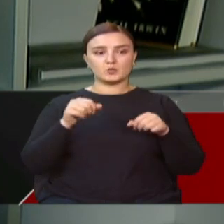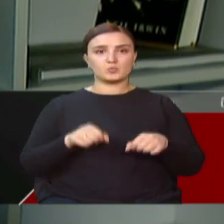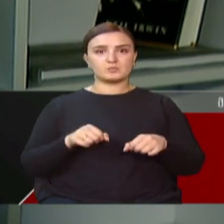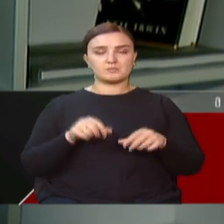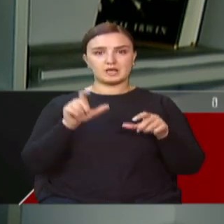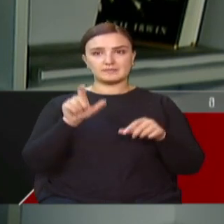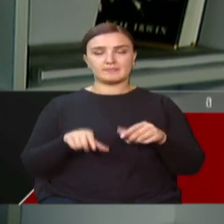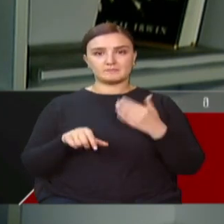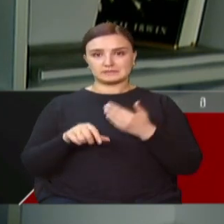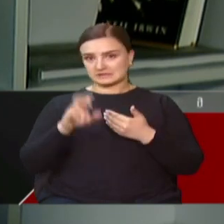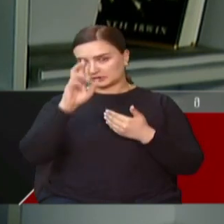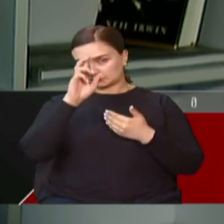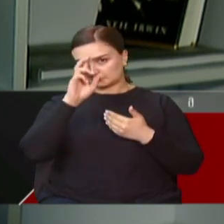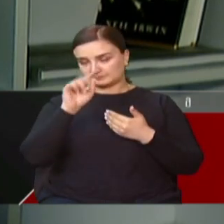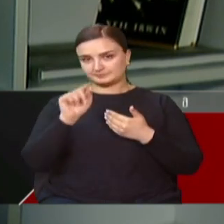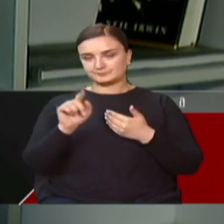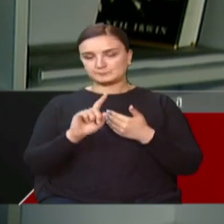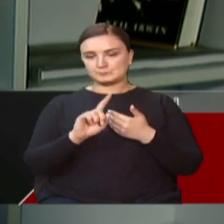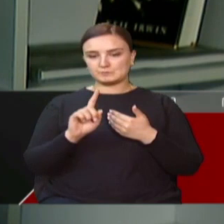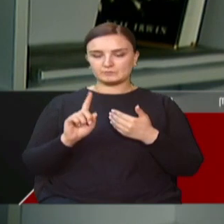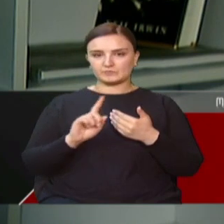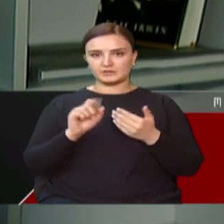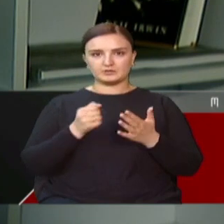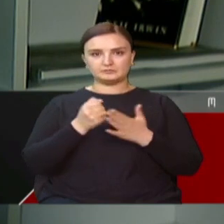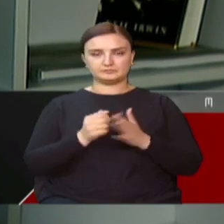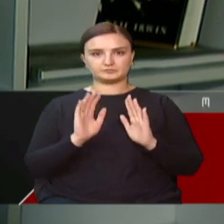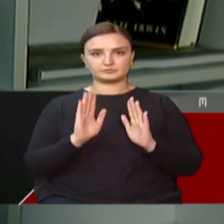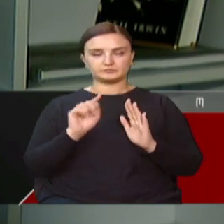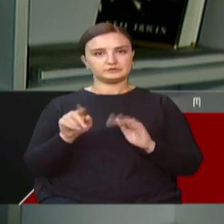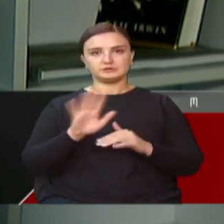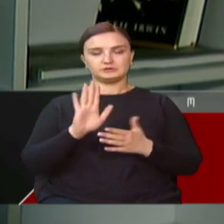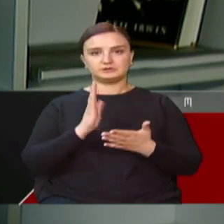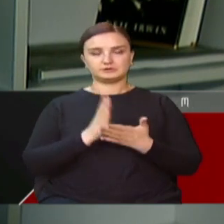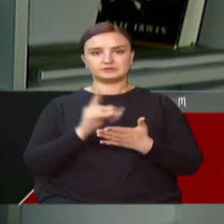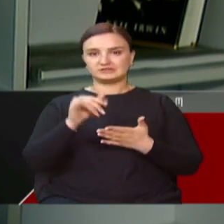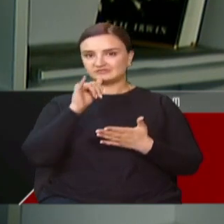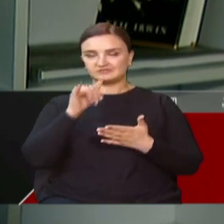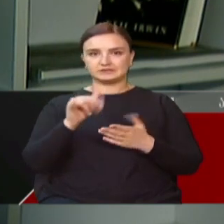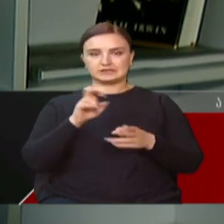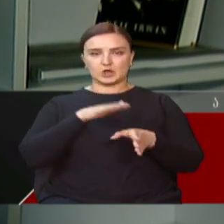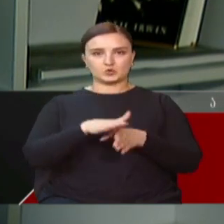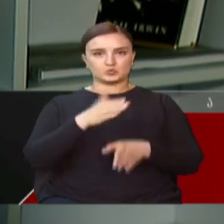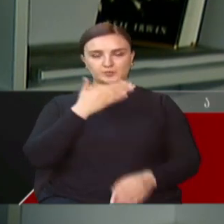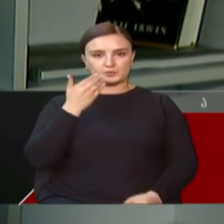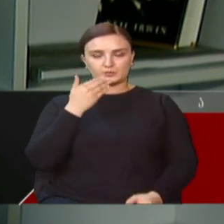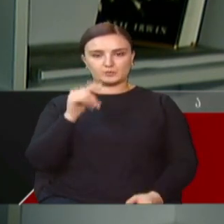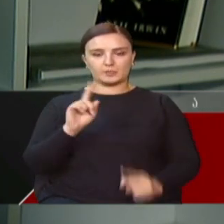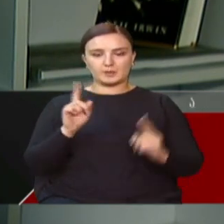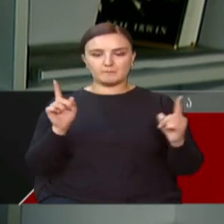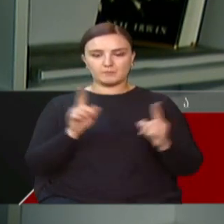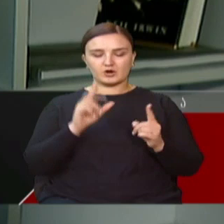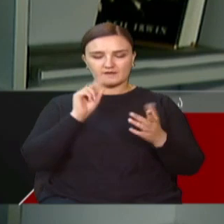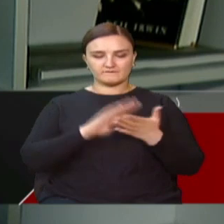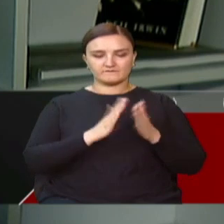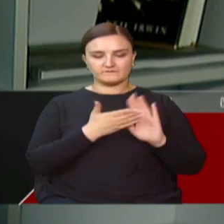adamienis, heli supleba, ragat donem de urceleba, holda i sararis, i sverședis ahsruleba și arame da irat mokleva